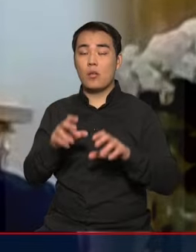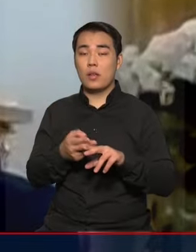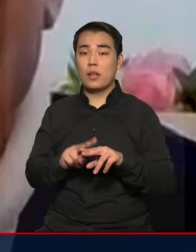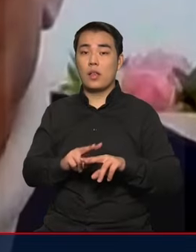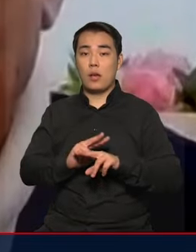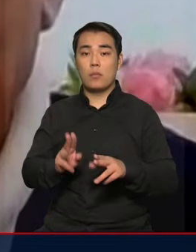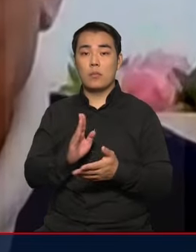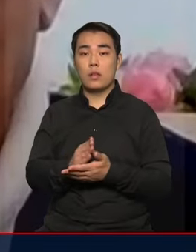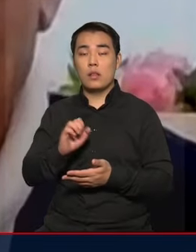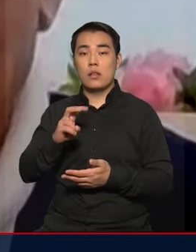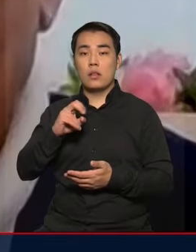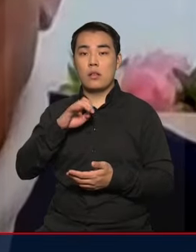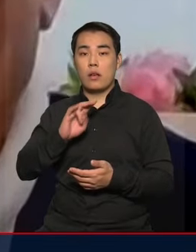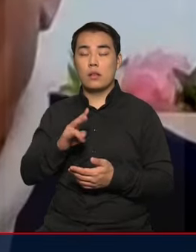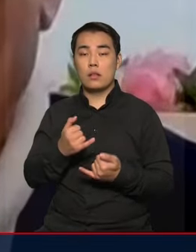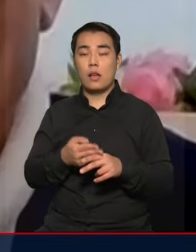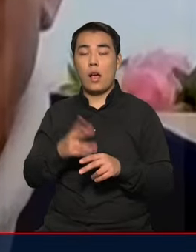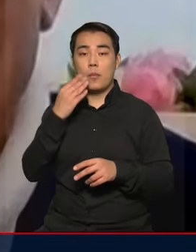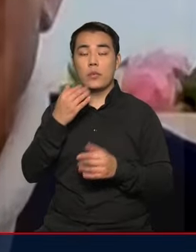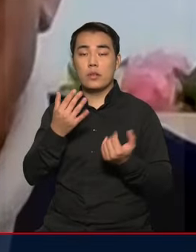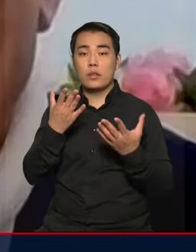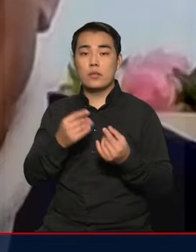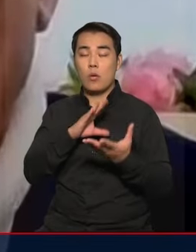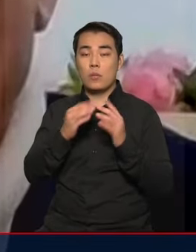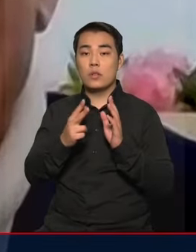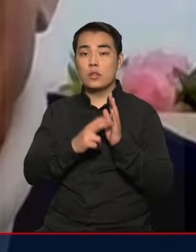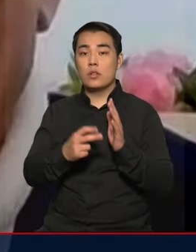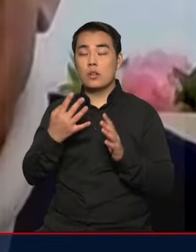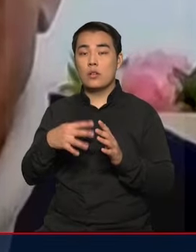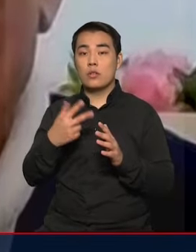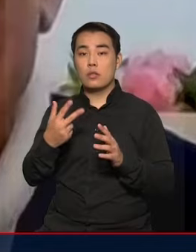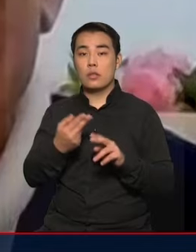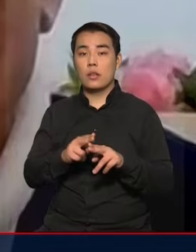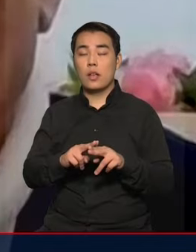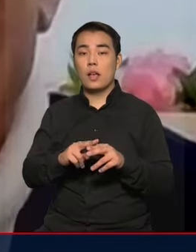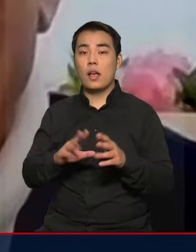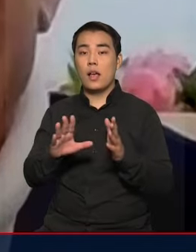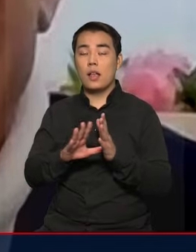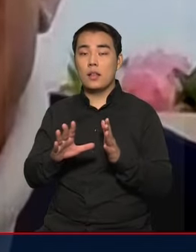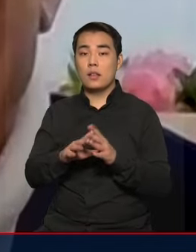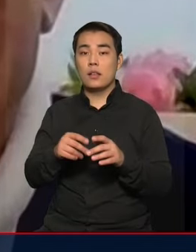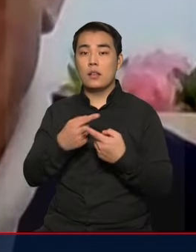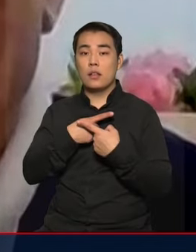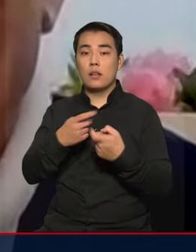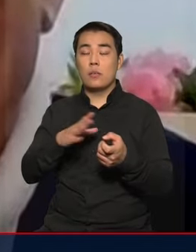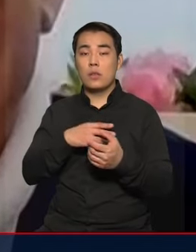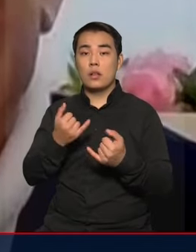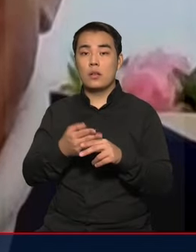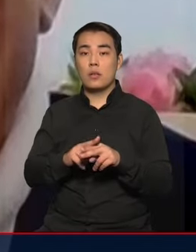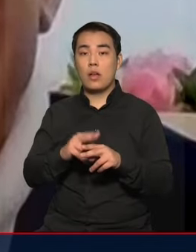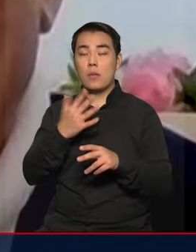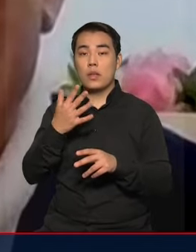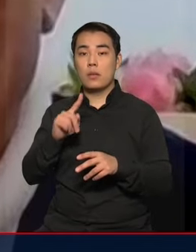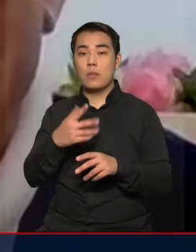болады. Таңатхан Досқараұлы, Алматыда қазір кезде 843 электр дабыл жүйесі бар екен. Бірақ ол 5.5 балдық, жаңа